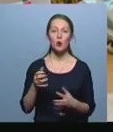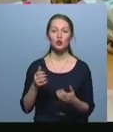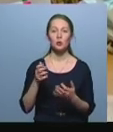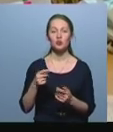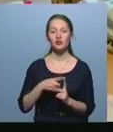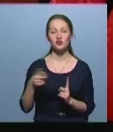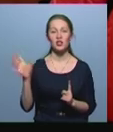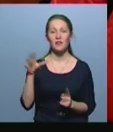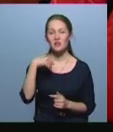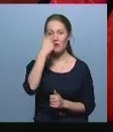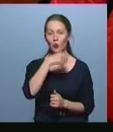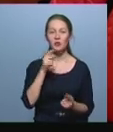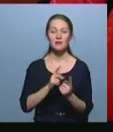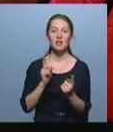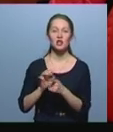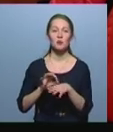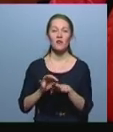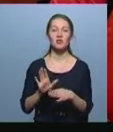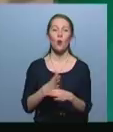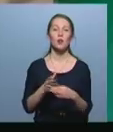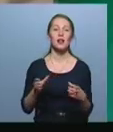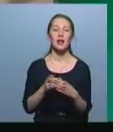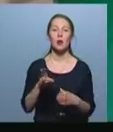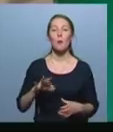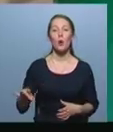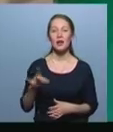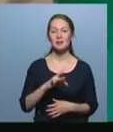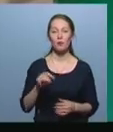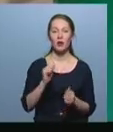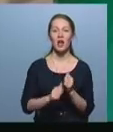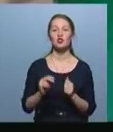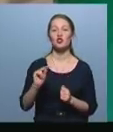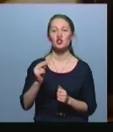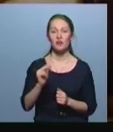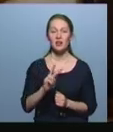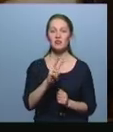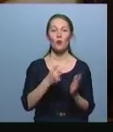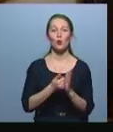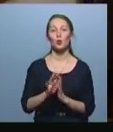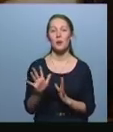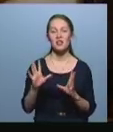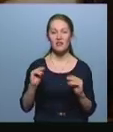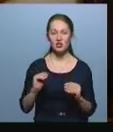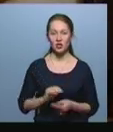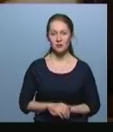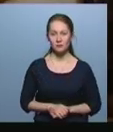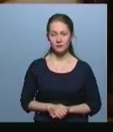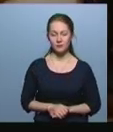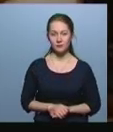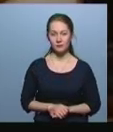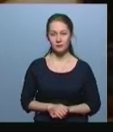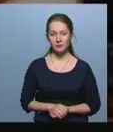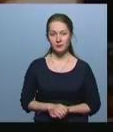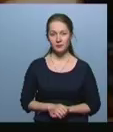всего года. Встречи проводятся в отделениях по всей республике каждый четверг с 2 до 5 часов вечера. Александр Демидов, Юрий Дроздов,